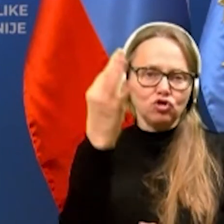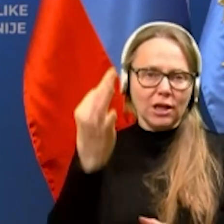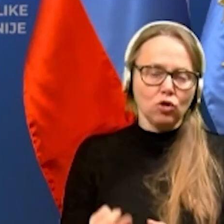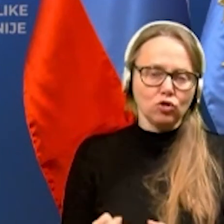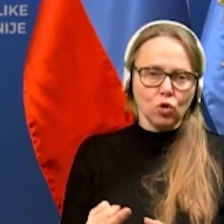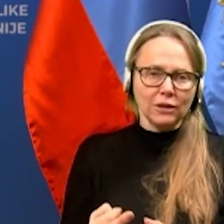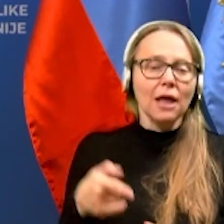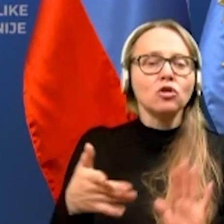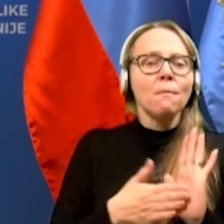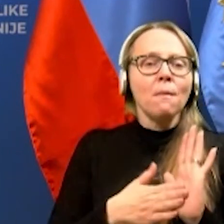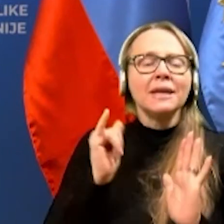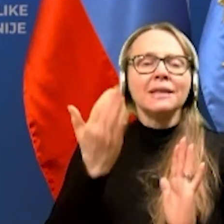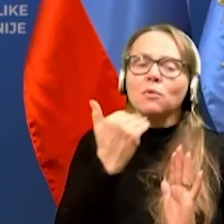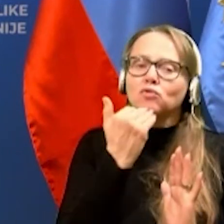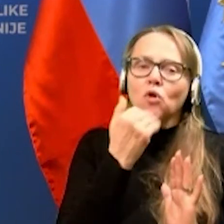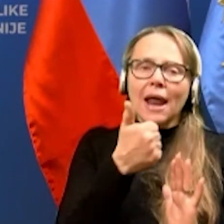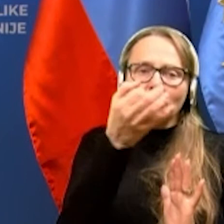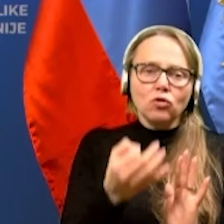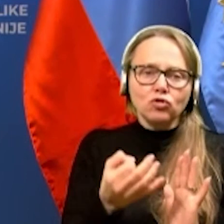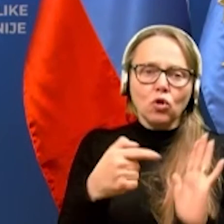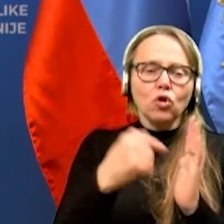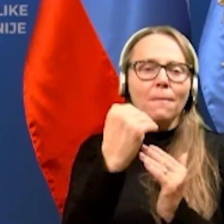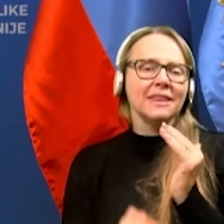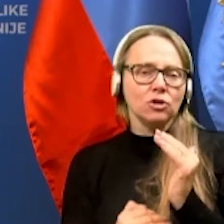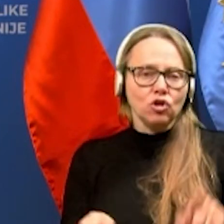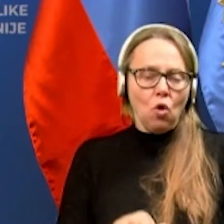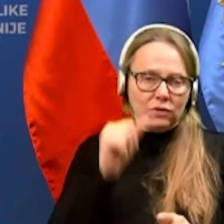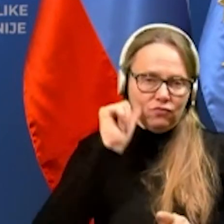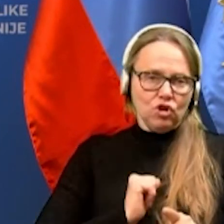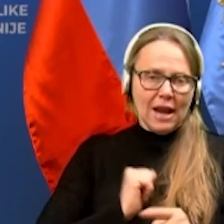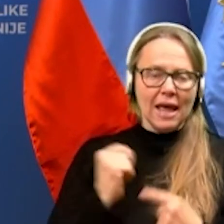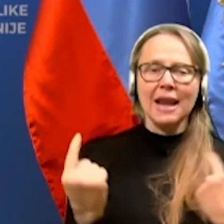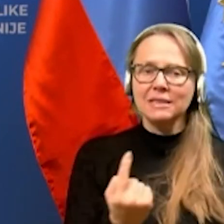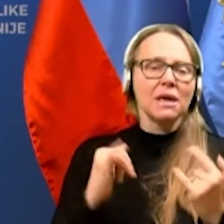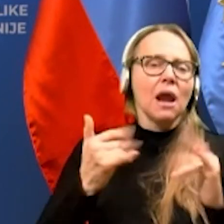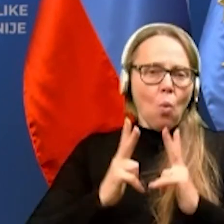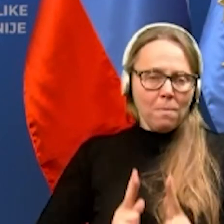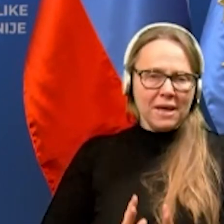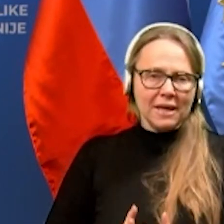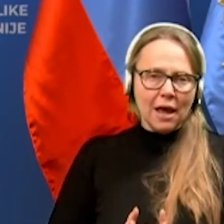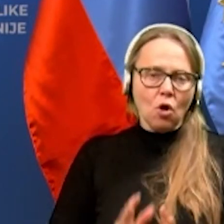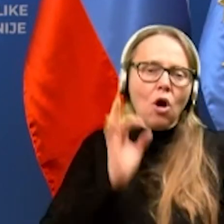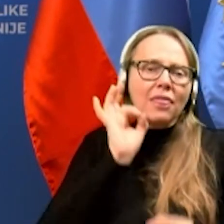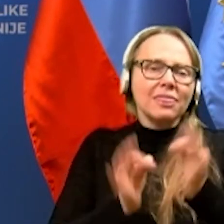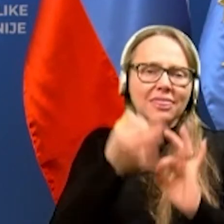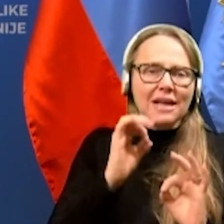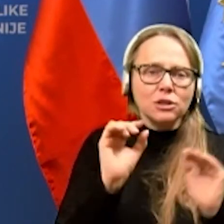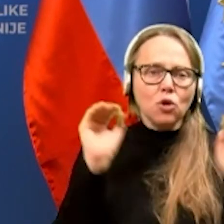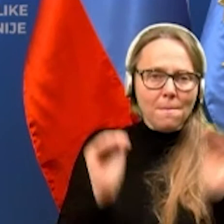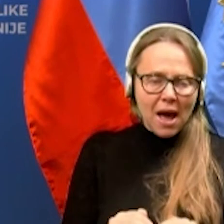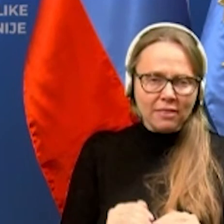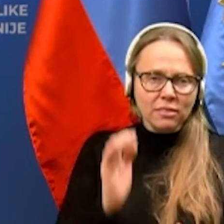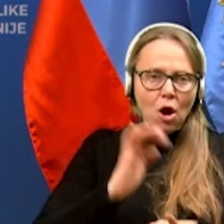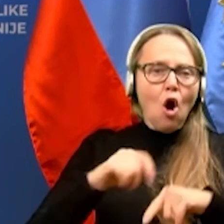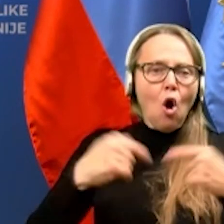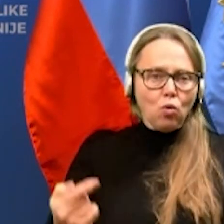28,4%, kar pomeni, da je bil skoraj 1 odstotno točko nižji kot včeraj. Razmere se umirjajo, testov je bilo manj,